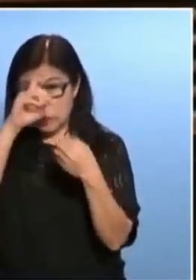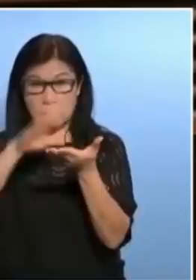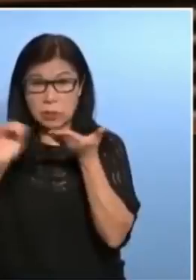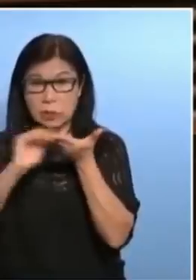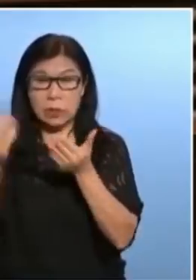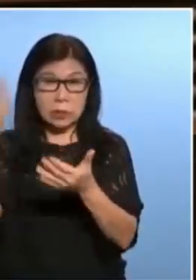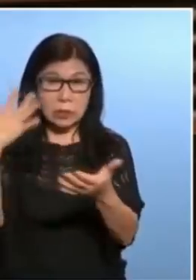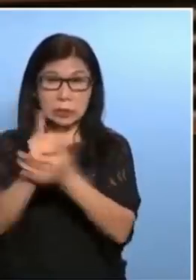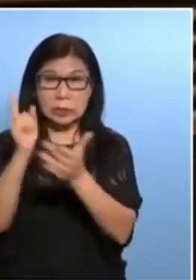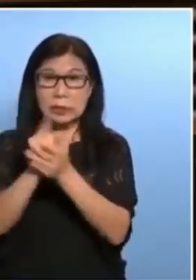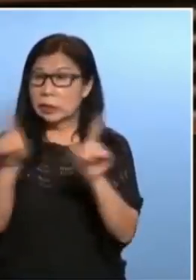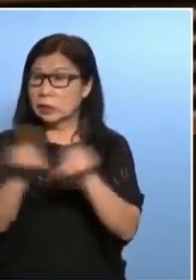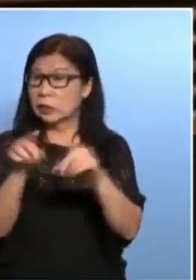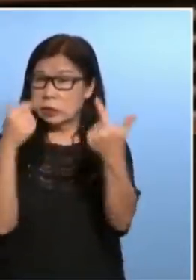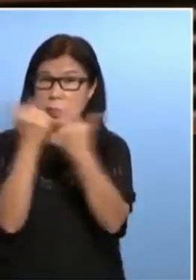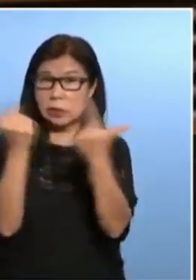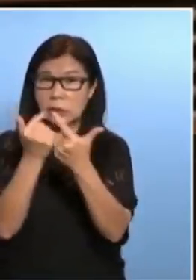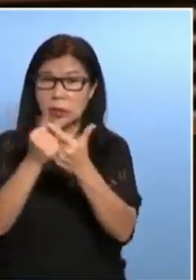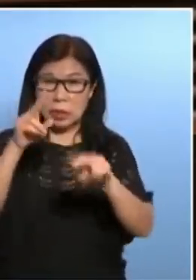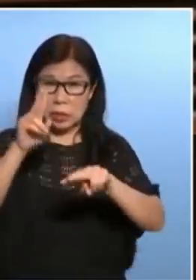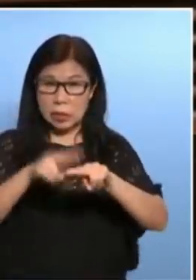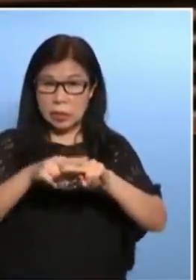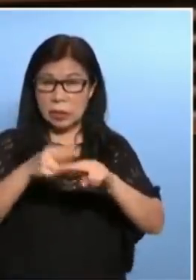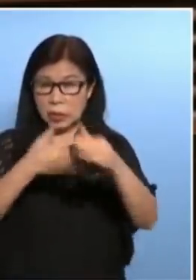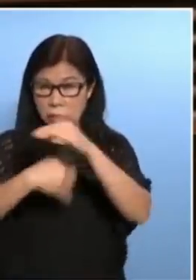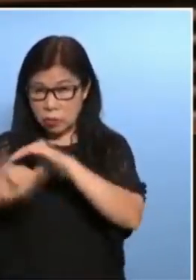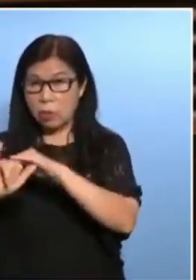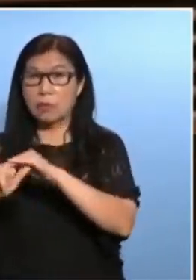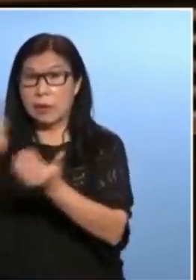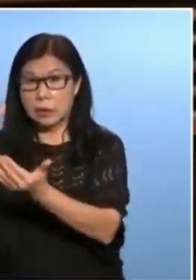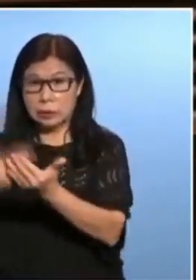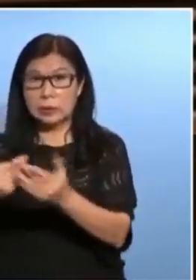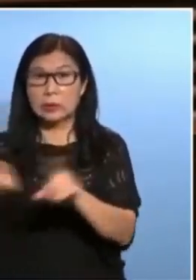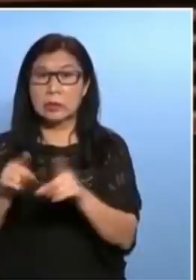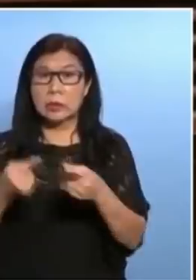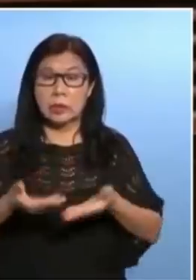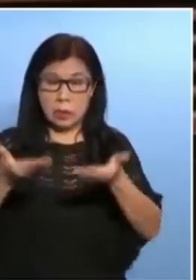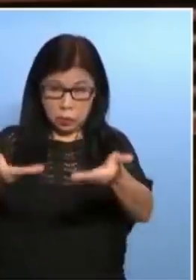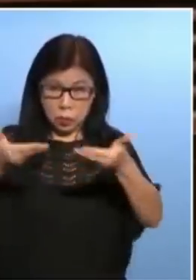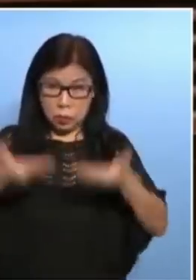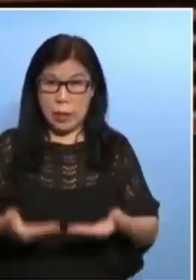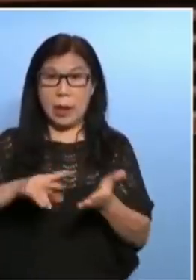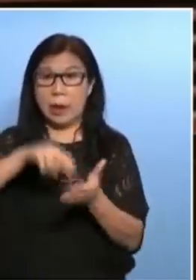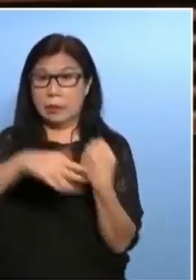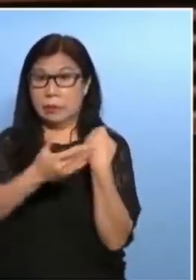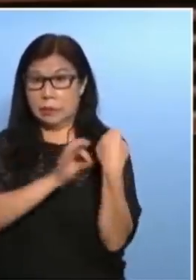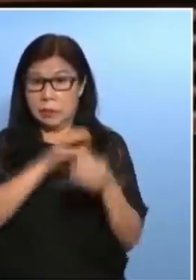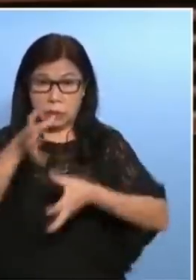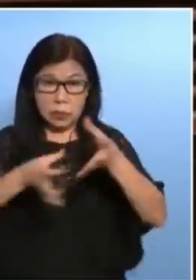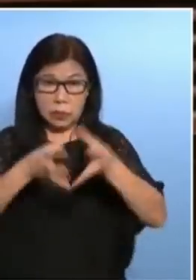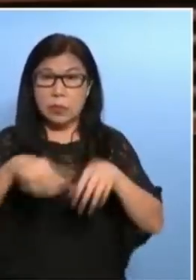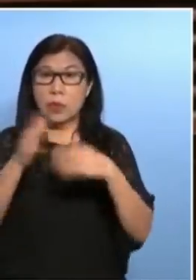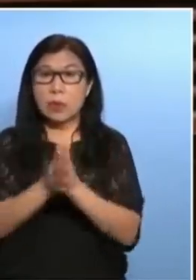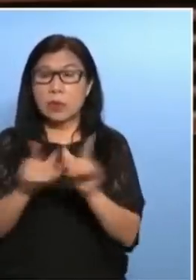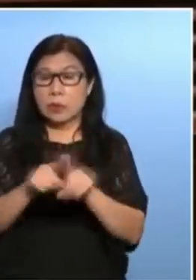的去年鬧得滿城風雨的逃犯條例，其實在呈交本會審議之前呢，事實上並